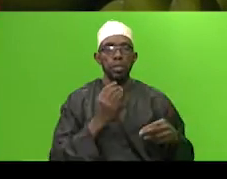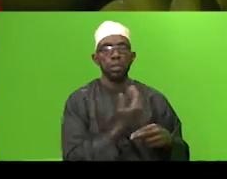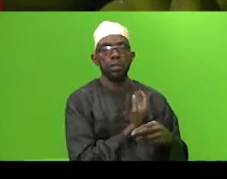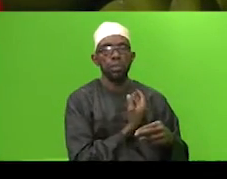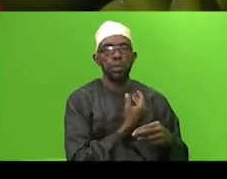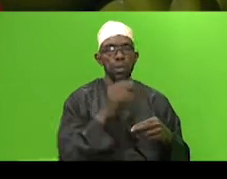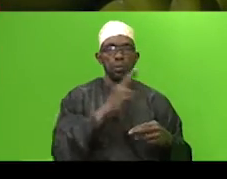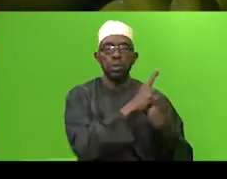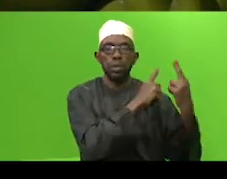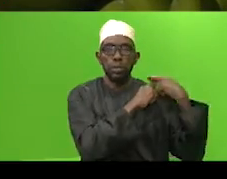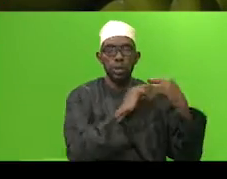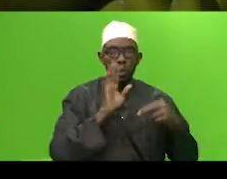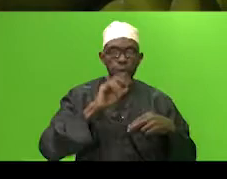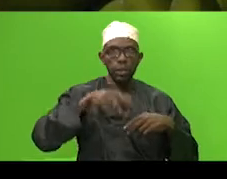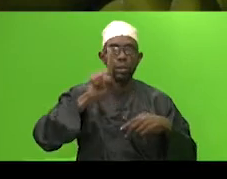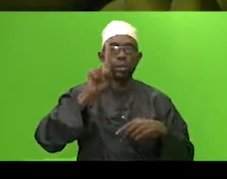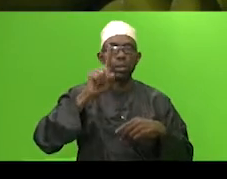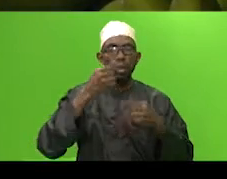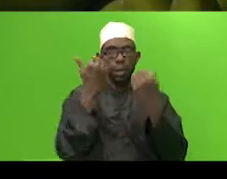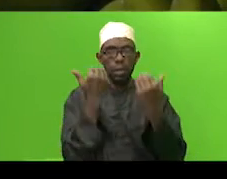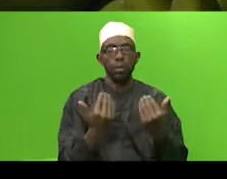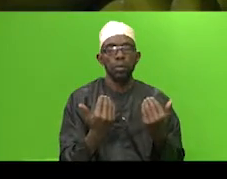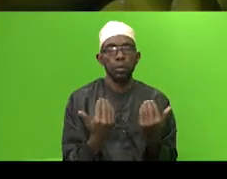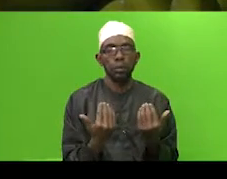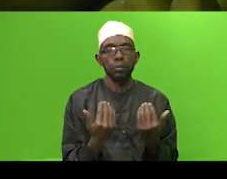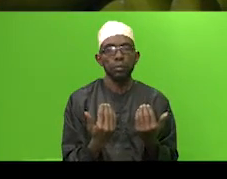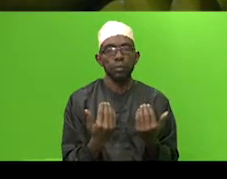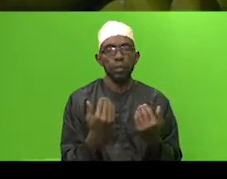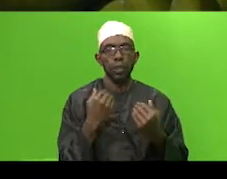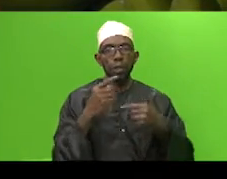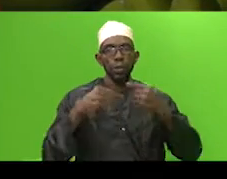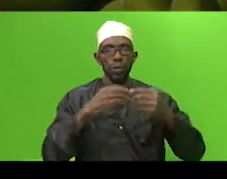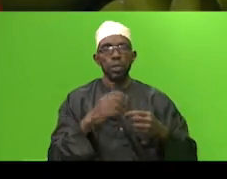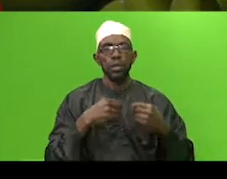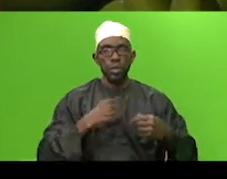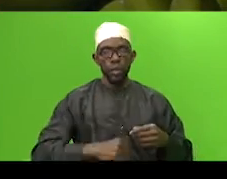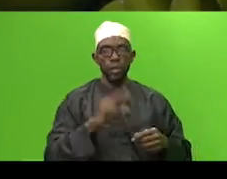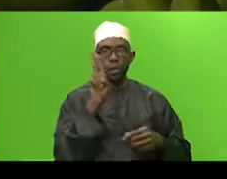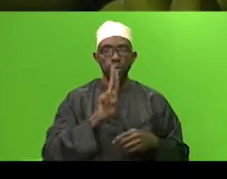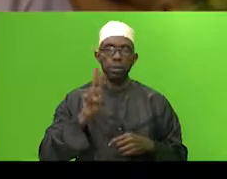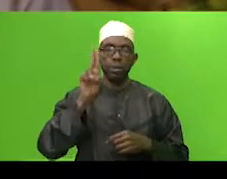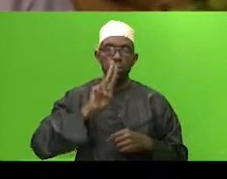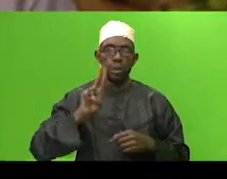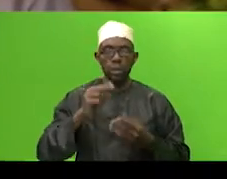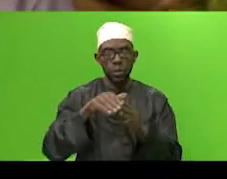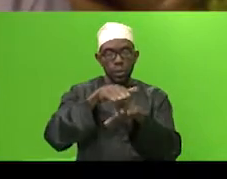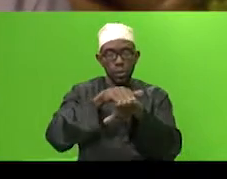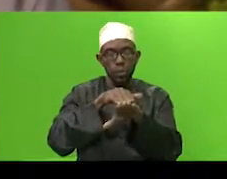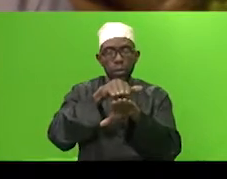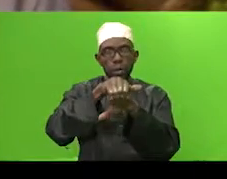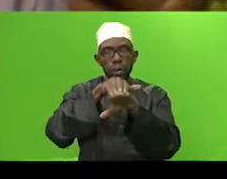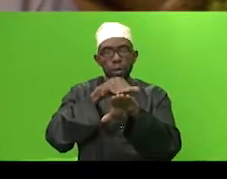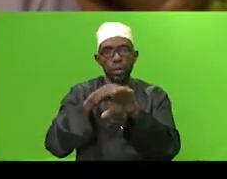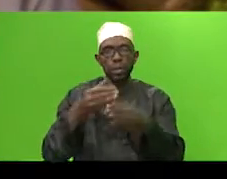letu. Lakini sasa wameenda tu wakizoea polepole. Tukinunua